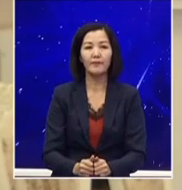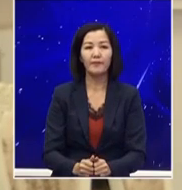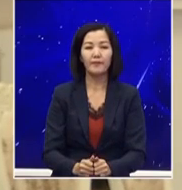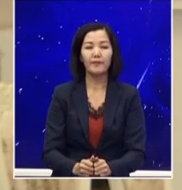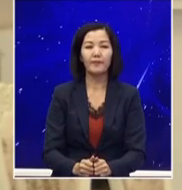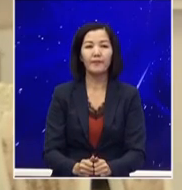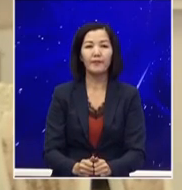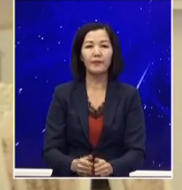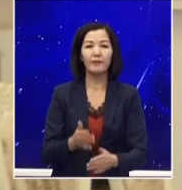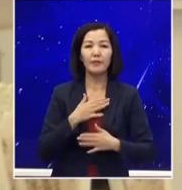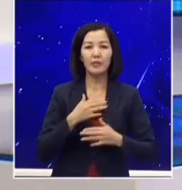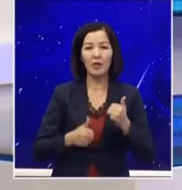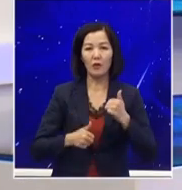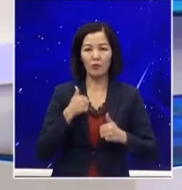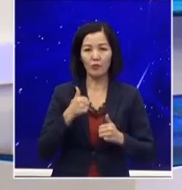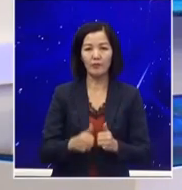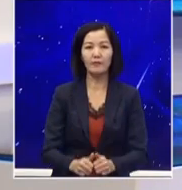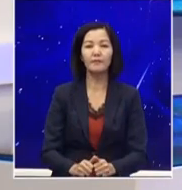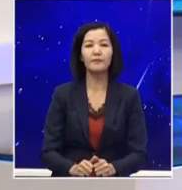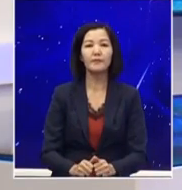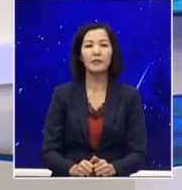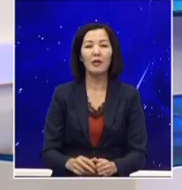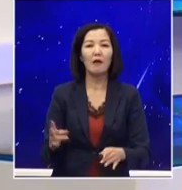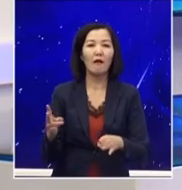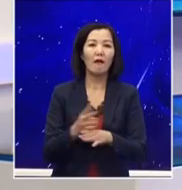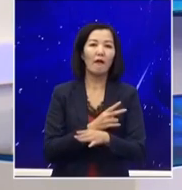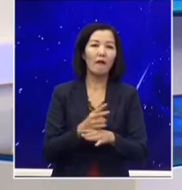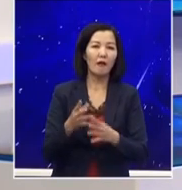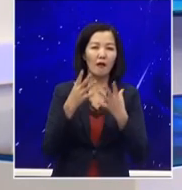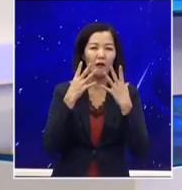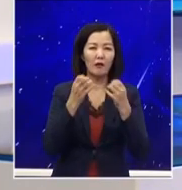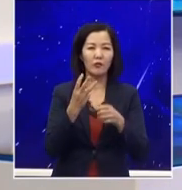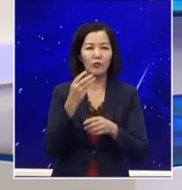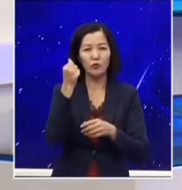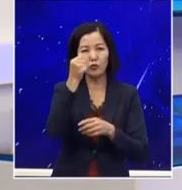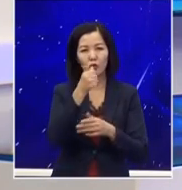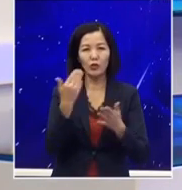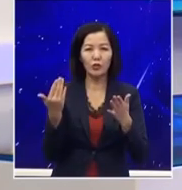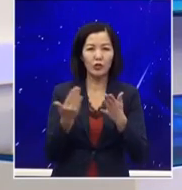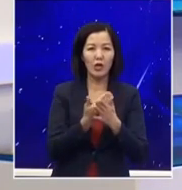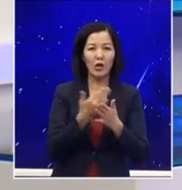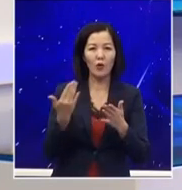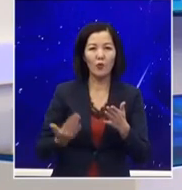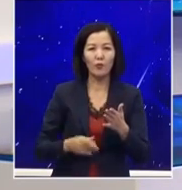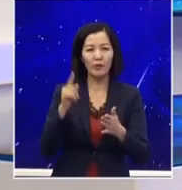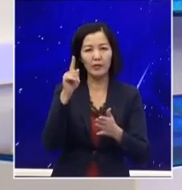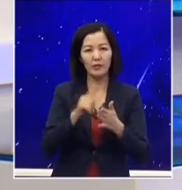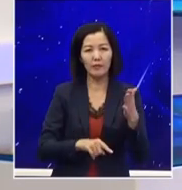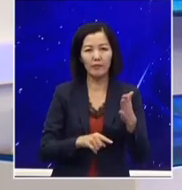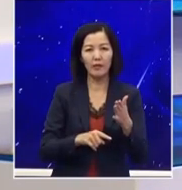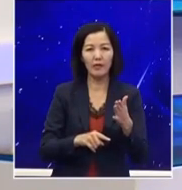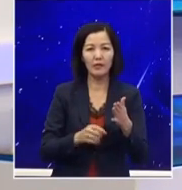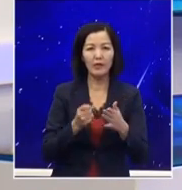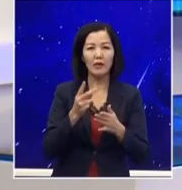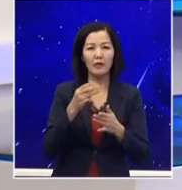біздің абыройымыз. Қараңғы түнектегі үш жол. Жаңа өмір діни бірлестігінің бұрынғы ұстанушысы